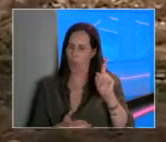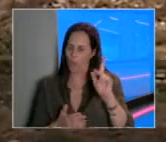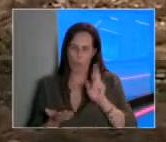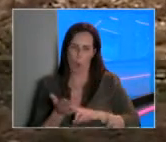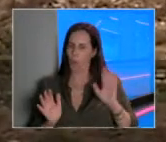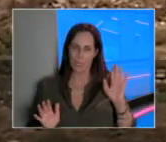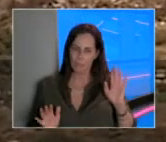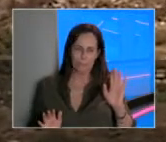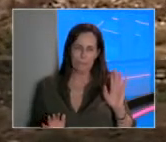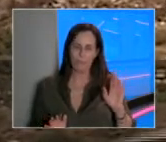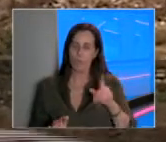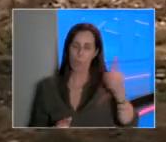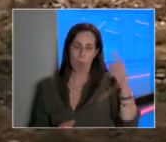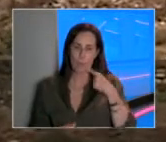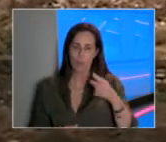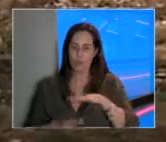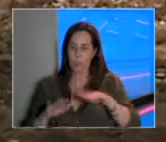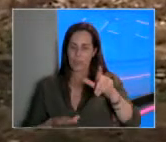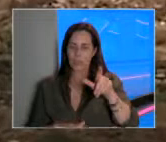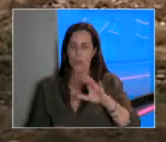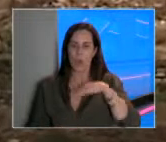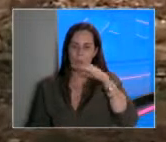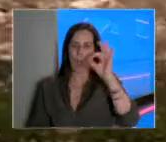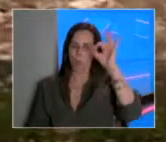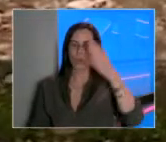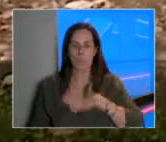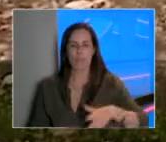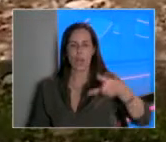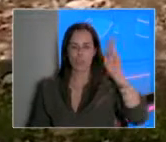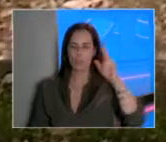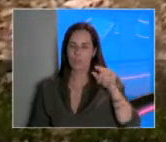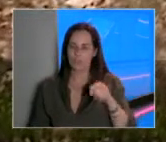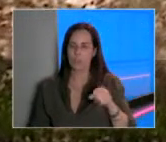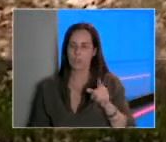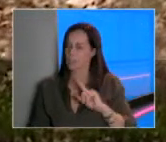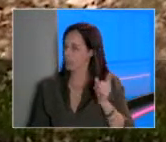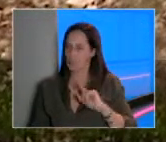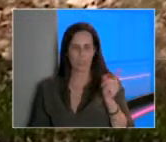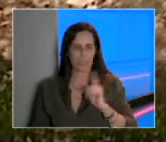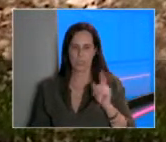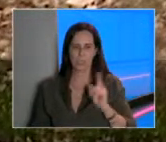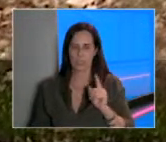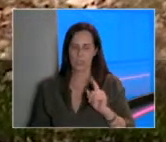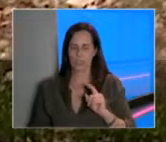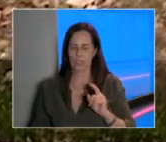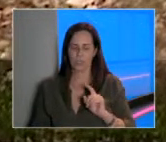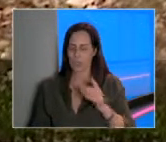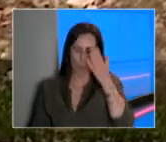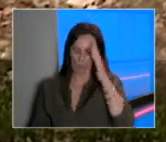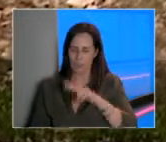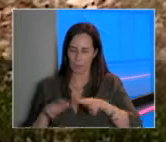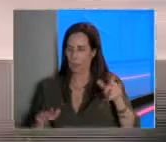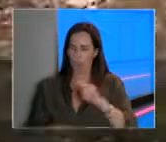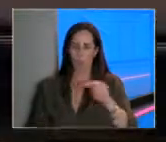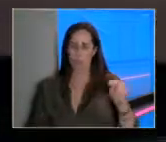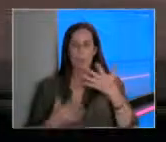מעודכנים. הוא טען שמועצת יש"ע לא מסתפקת באחוזים ורוצה יותר, זה רחוק מלהכיר את המציאות. הנושא